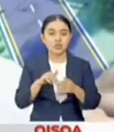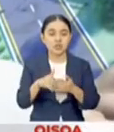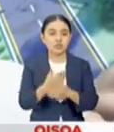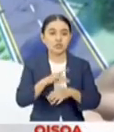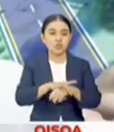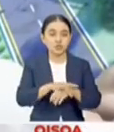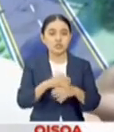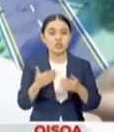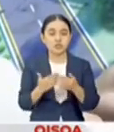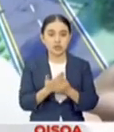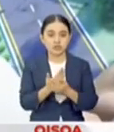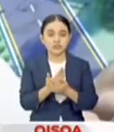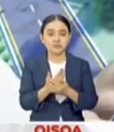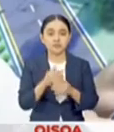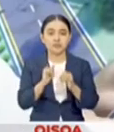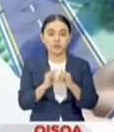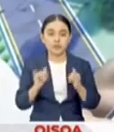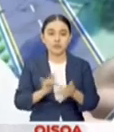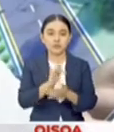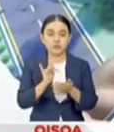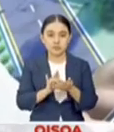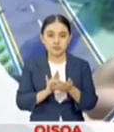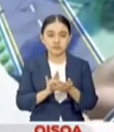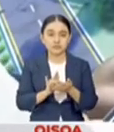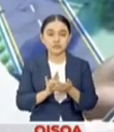Toshkentimiz, yangi rivojlanayotgan shahrimizni